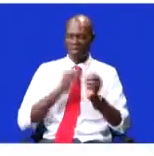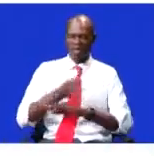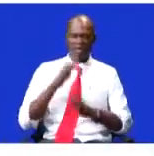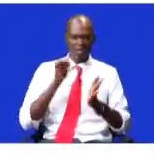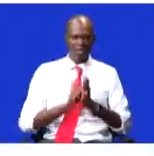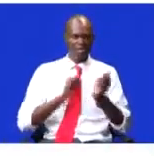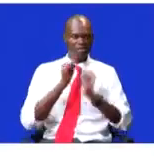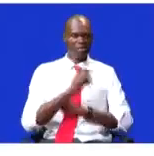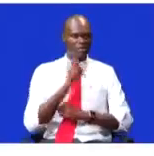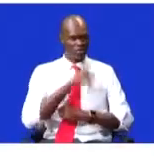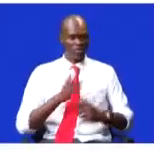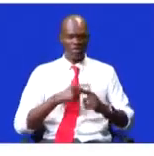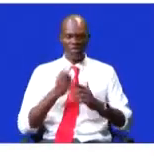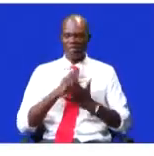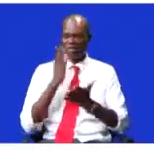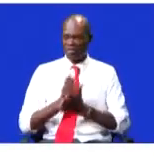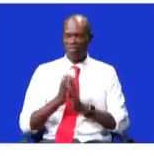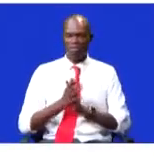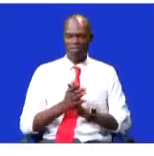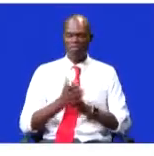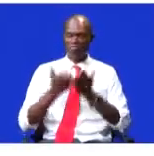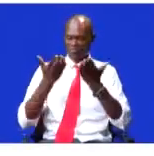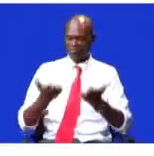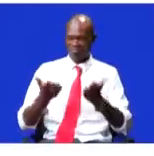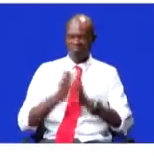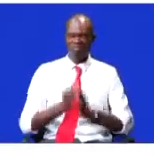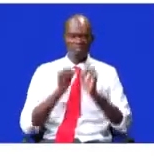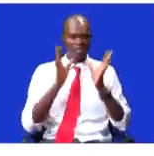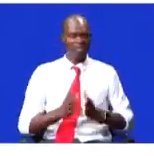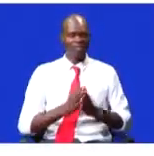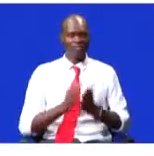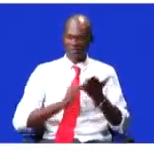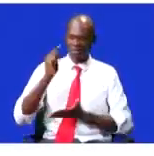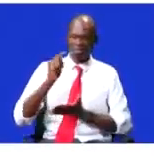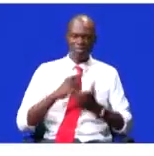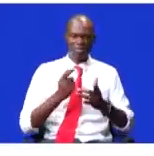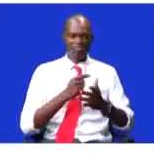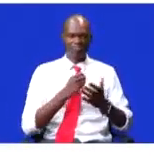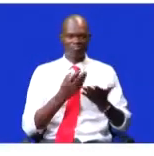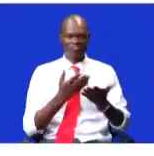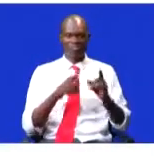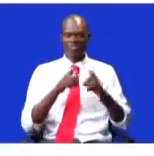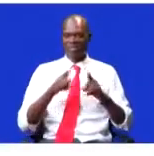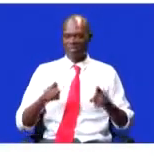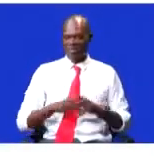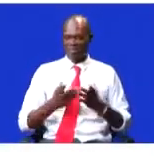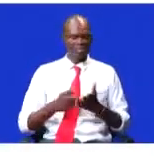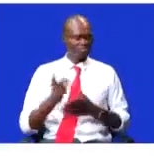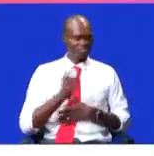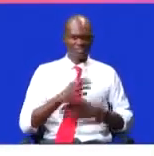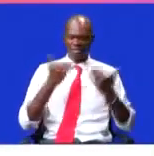juu kisimu domgo kumbuguri hata kama ikubiri kwa juu itajuka sisi tu akwana sikwani sawa kombi.